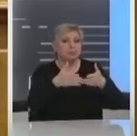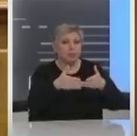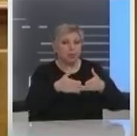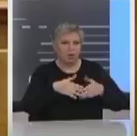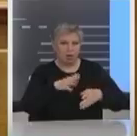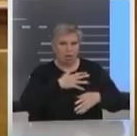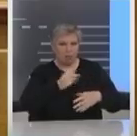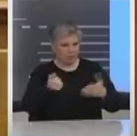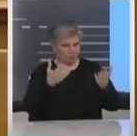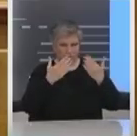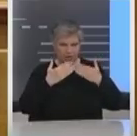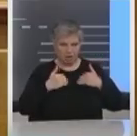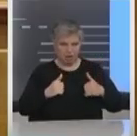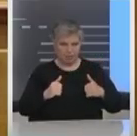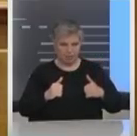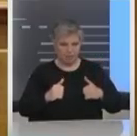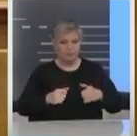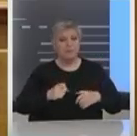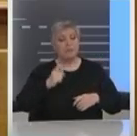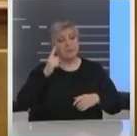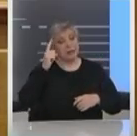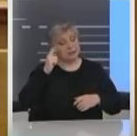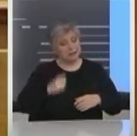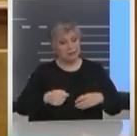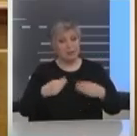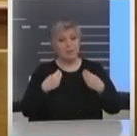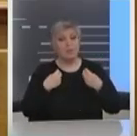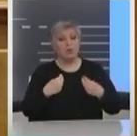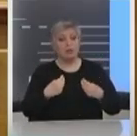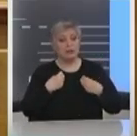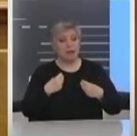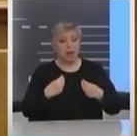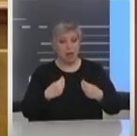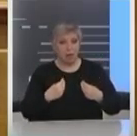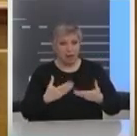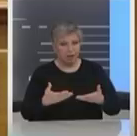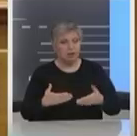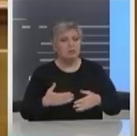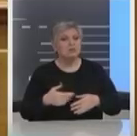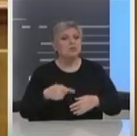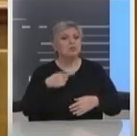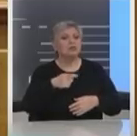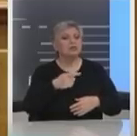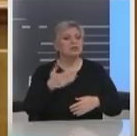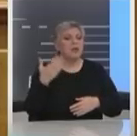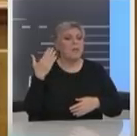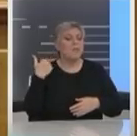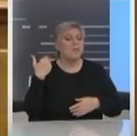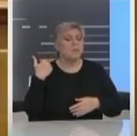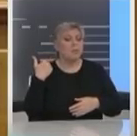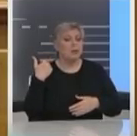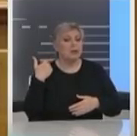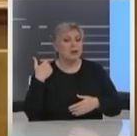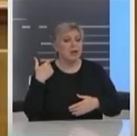Εξάλλου, θυμάστε... Ησυχία, παρακαλώ, ησυχία. Καλά τις επιδόσεις σας. Παρακαλώ. Θυμάται καλά